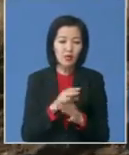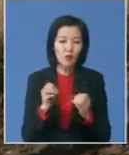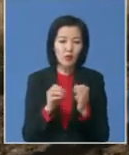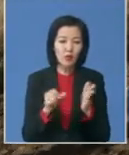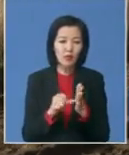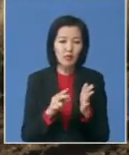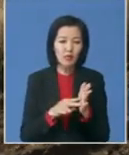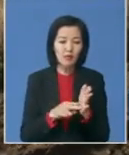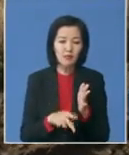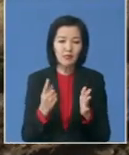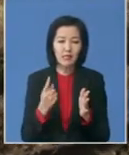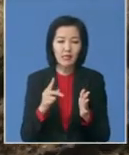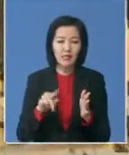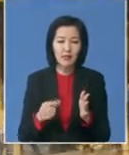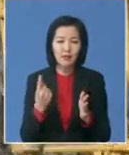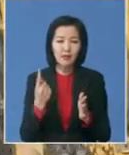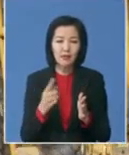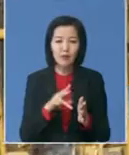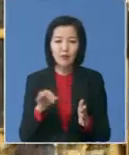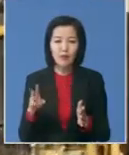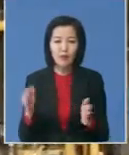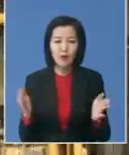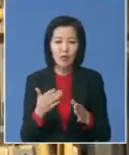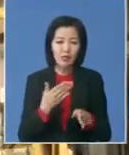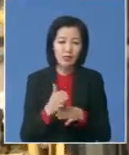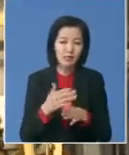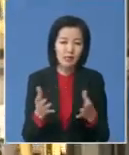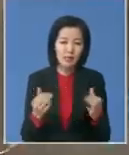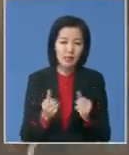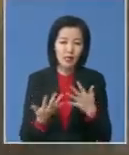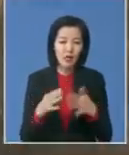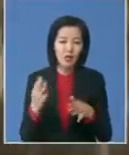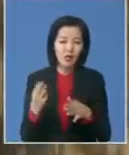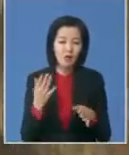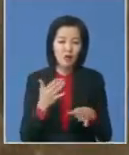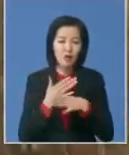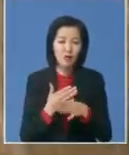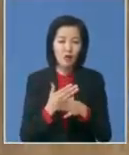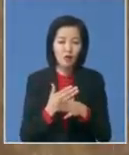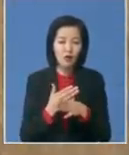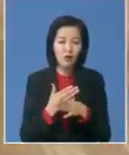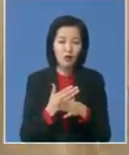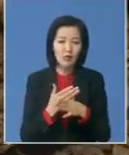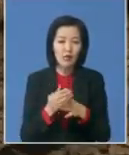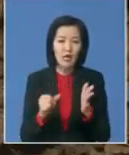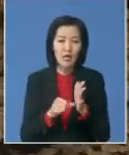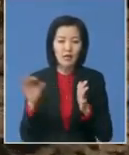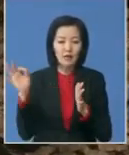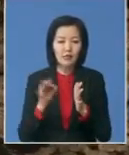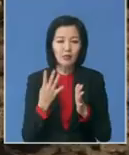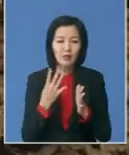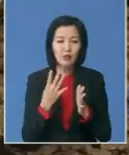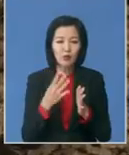72,1 миллион теңге көлемінде шағын несие алды. Ауыл шаруашылығын қаржылай қолдау қоры акционерлік қоғамының 6%-дық 4 миллион